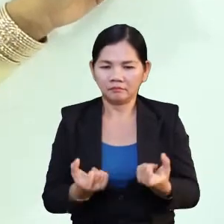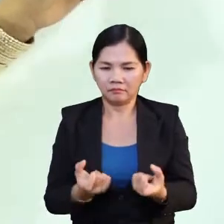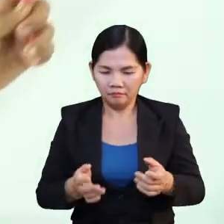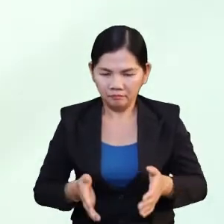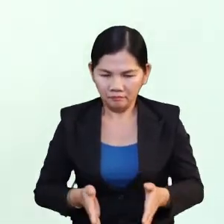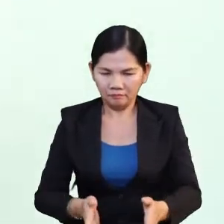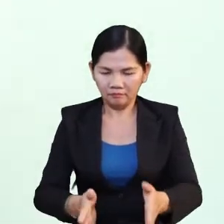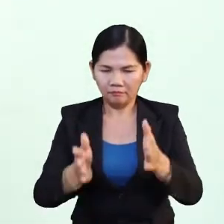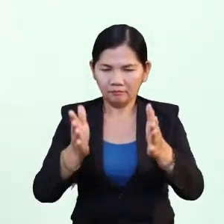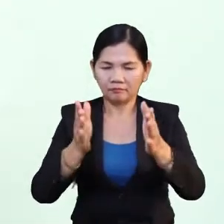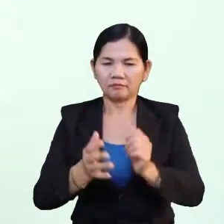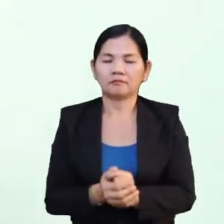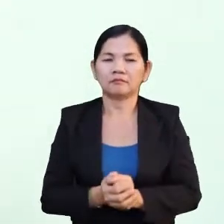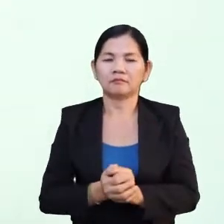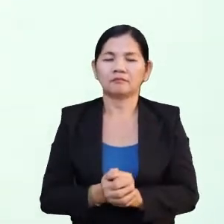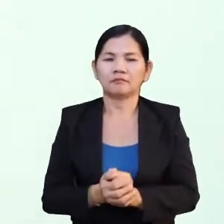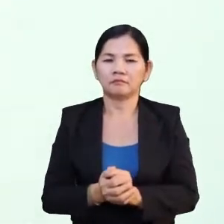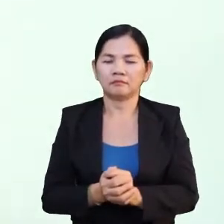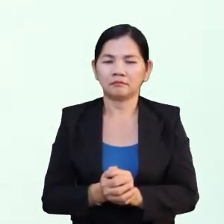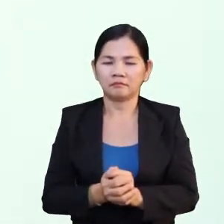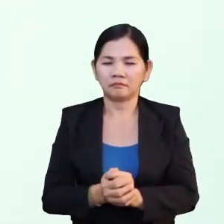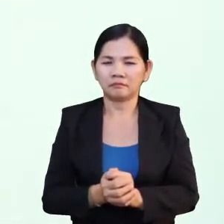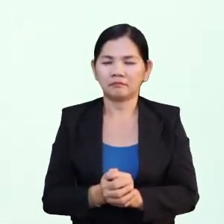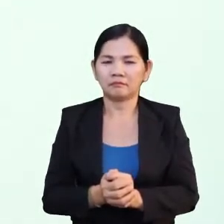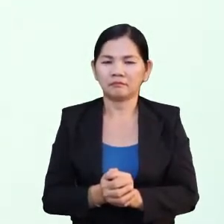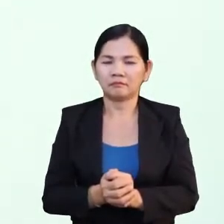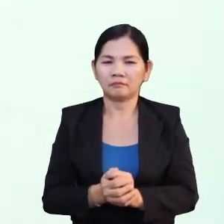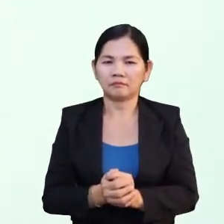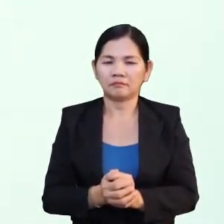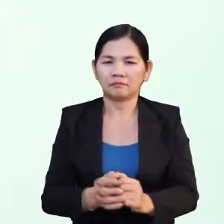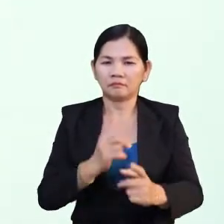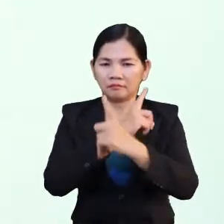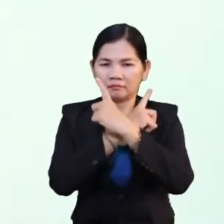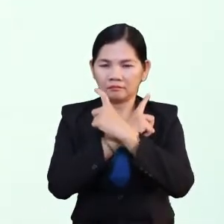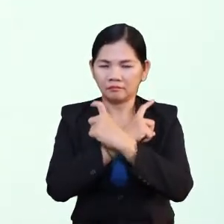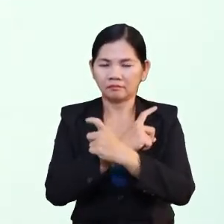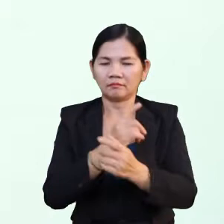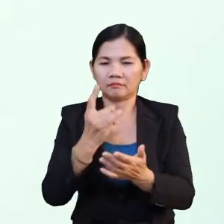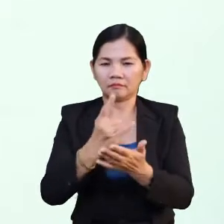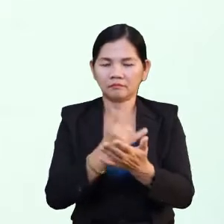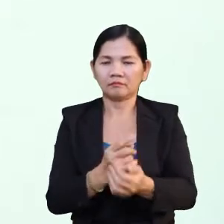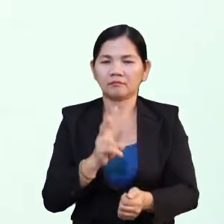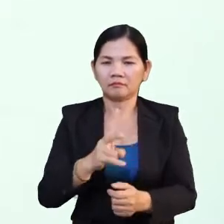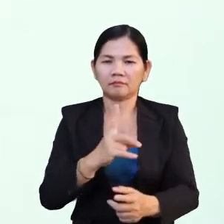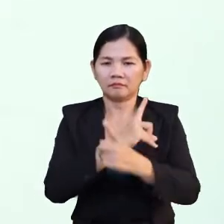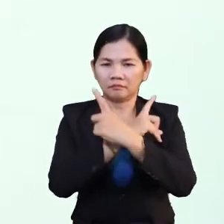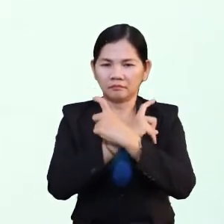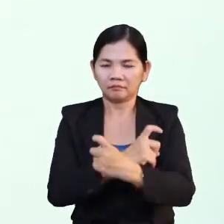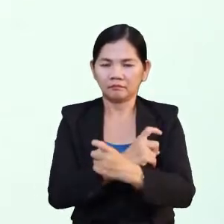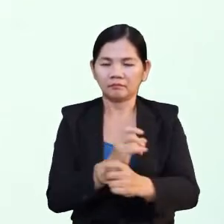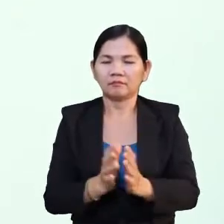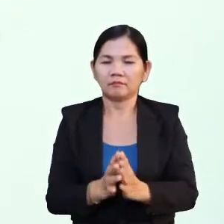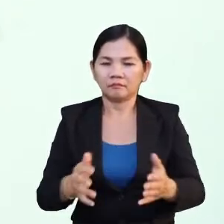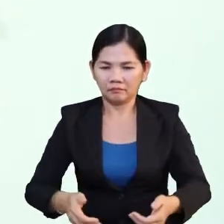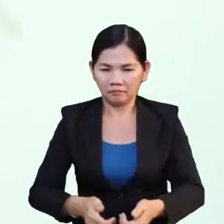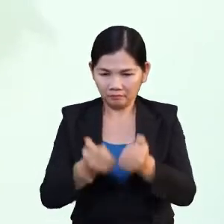ផ្លូវចាកូនចូលរួមអានជាមួយអ្នកគ្រូការមេរៀនទី2ការបង្